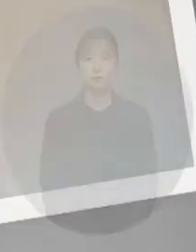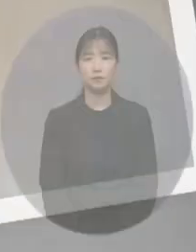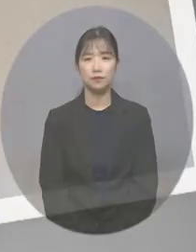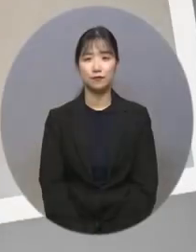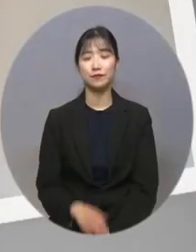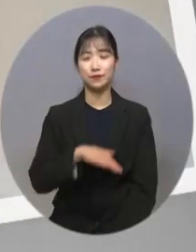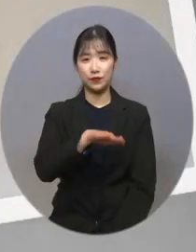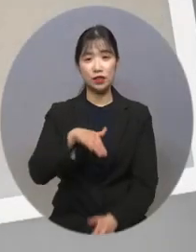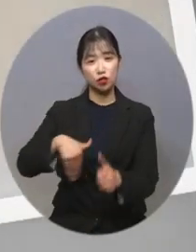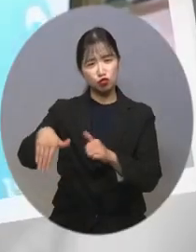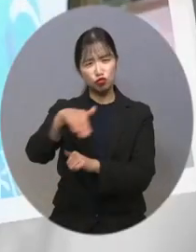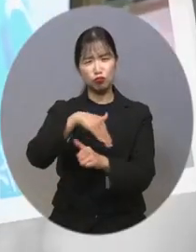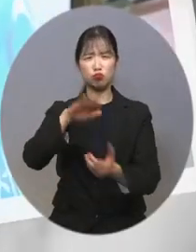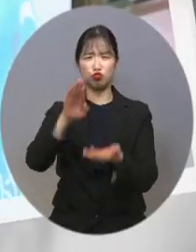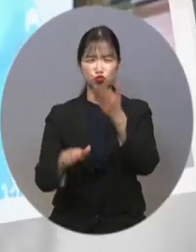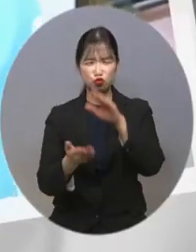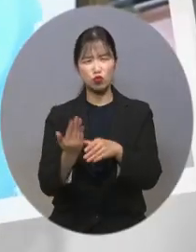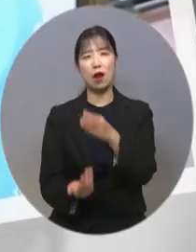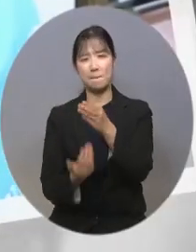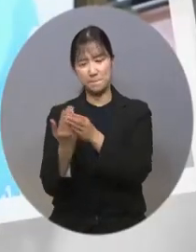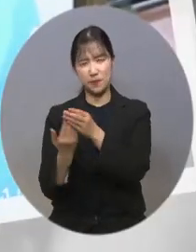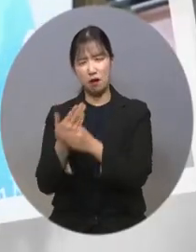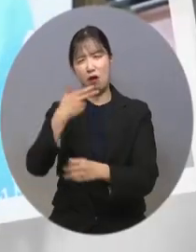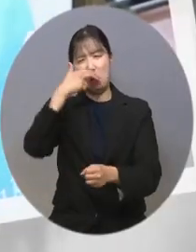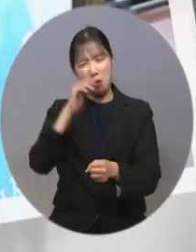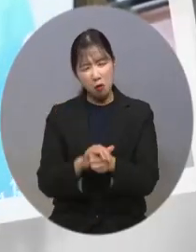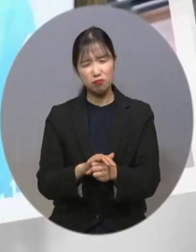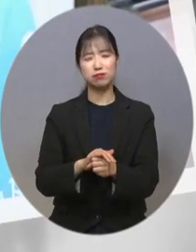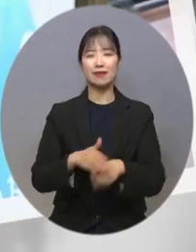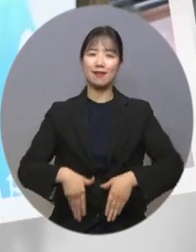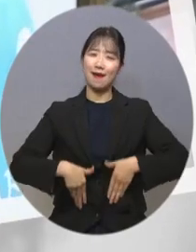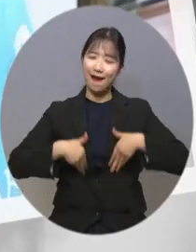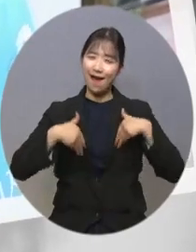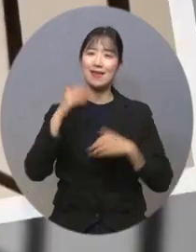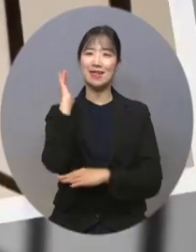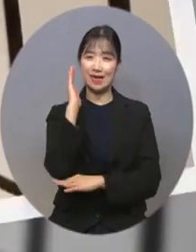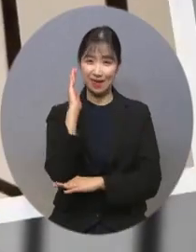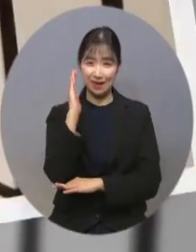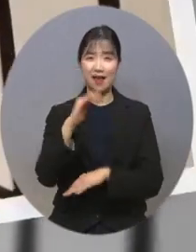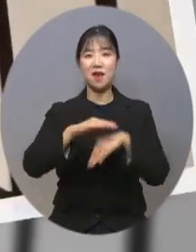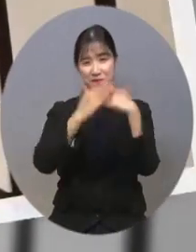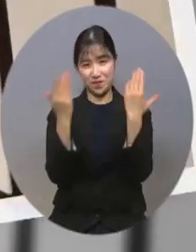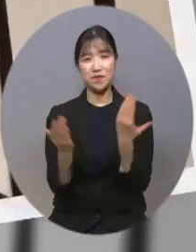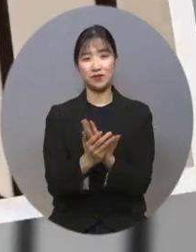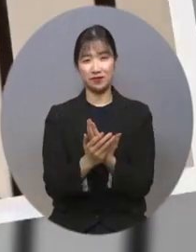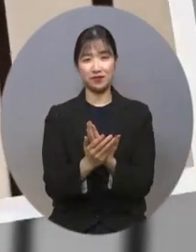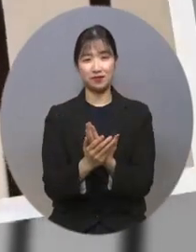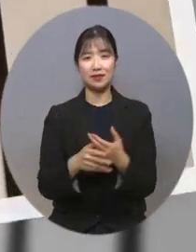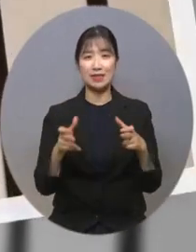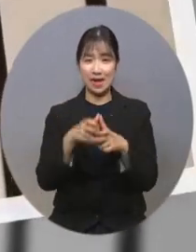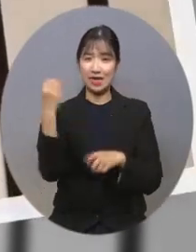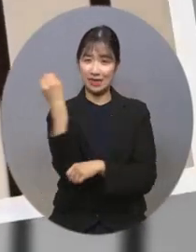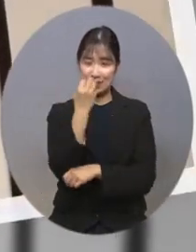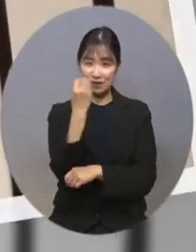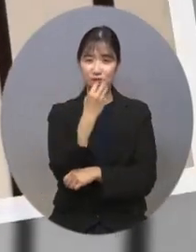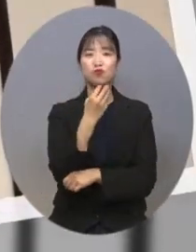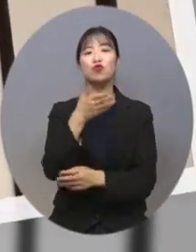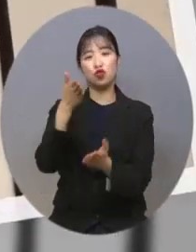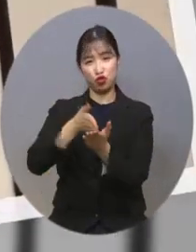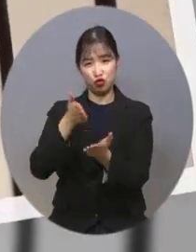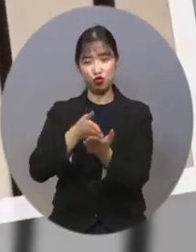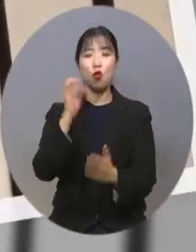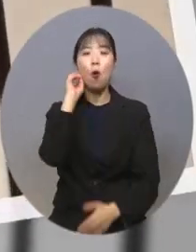우리 주변에서 일어나는 불공정한 사례부터 억울한 사연, 따뜻한 미담까지. 장애인신문과